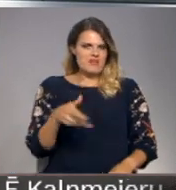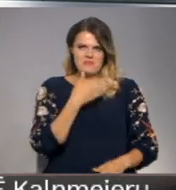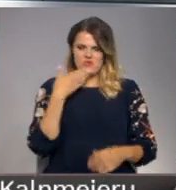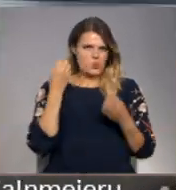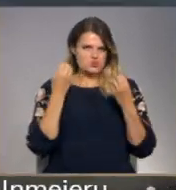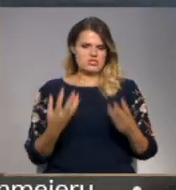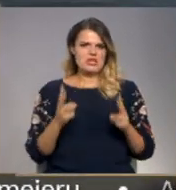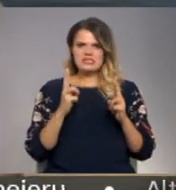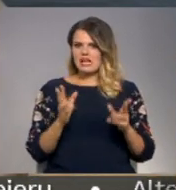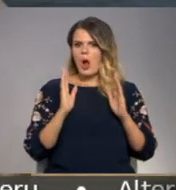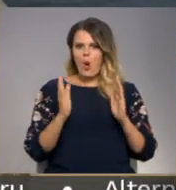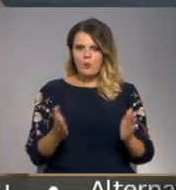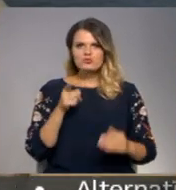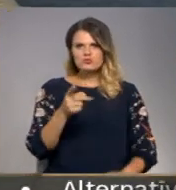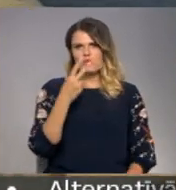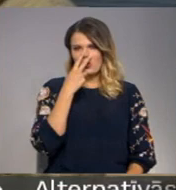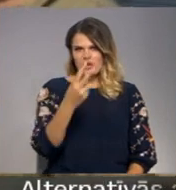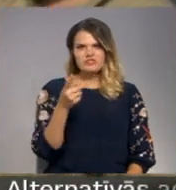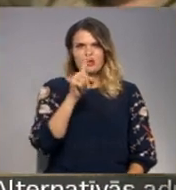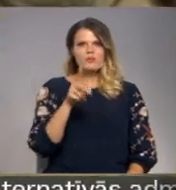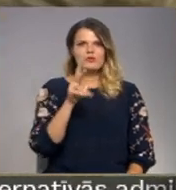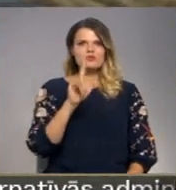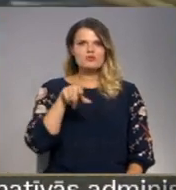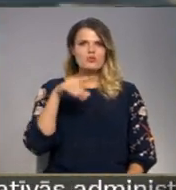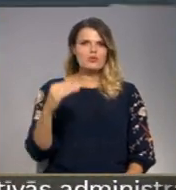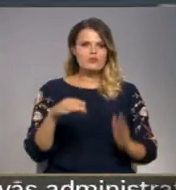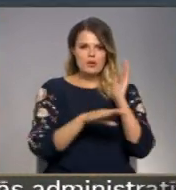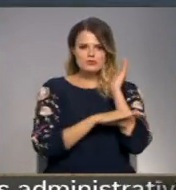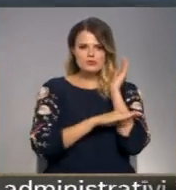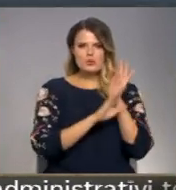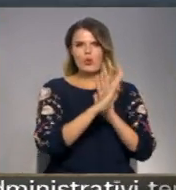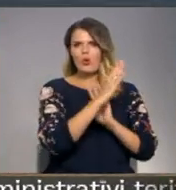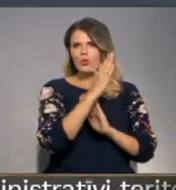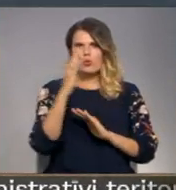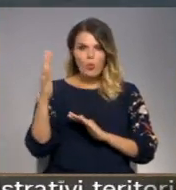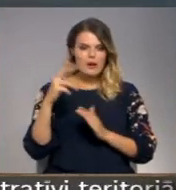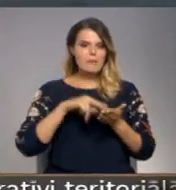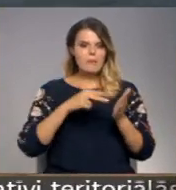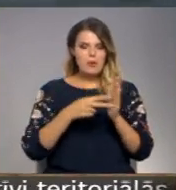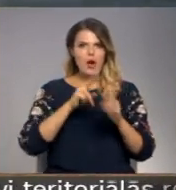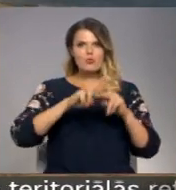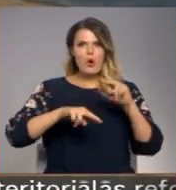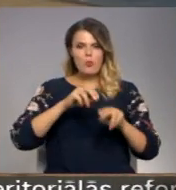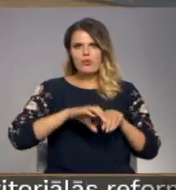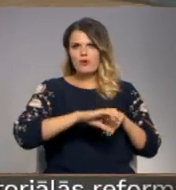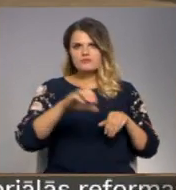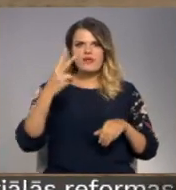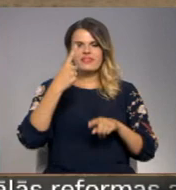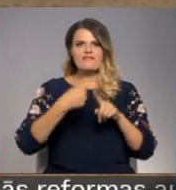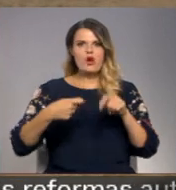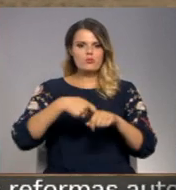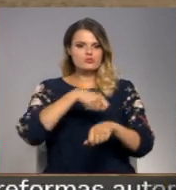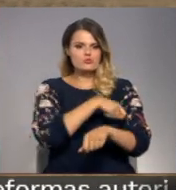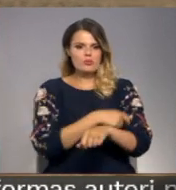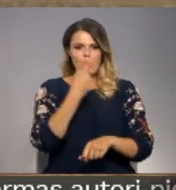televīzija. Tur mēs redzam Skultes kokostu, un termināla būvniecība tiek plānota 2,5 km no Skultes